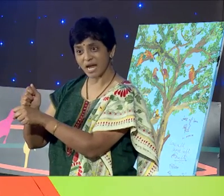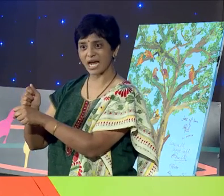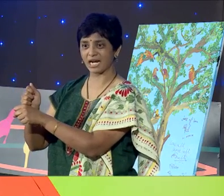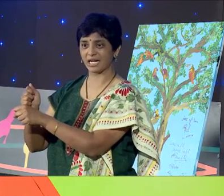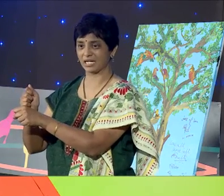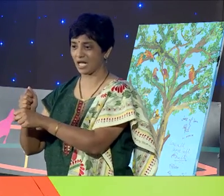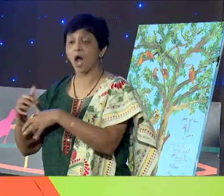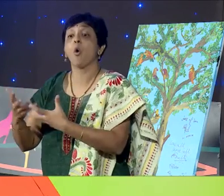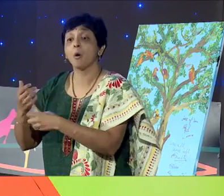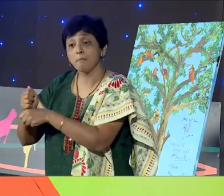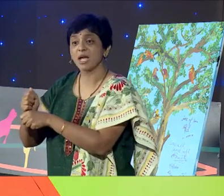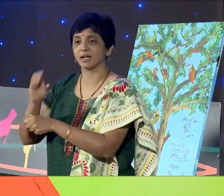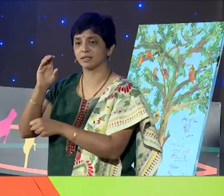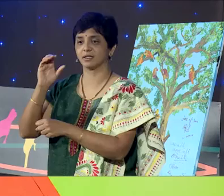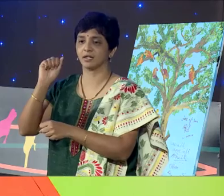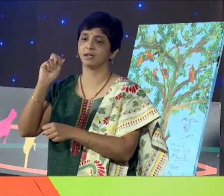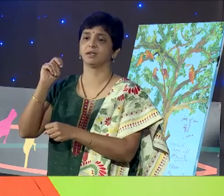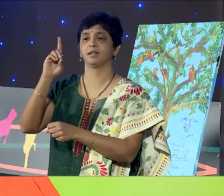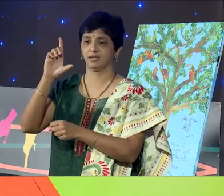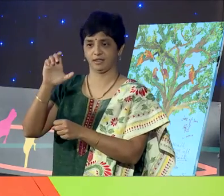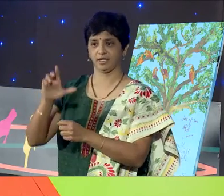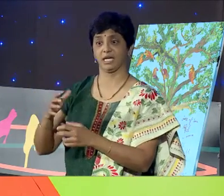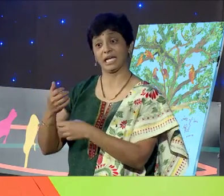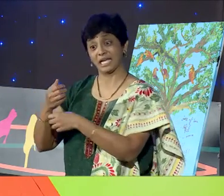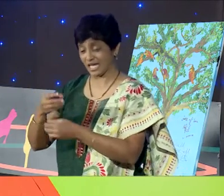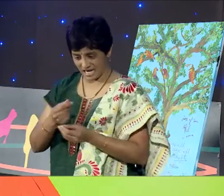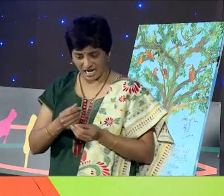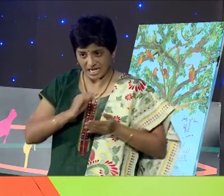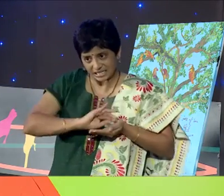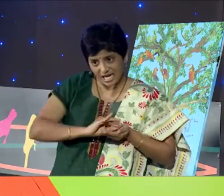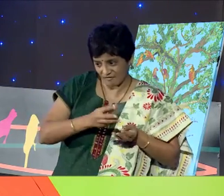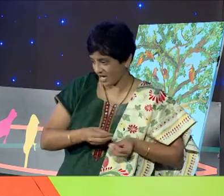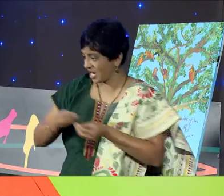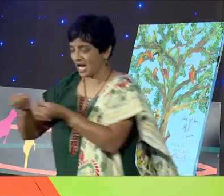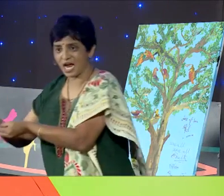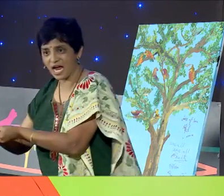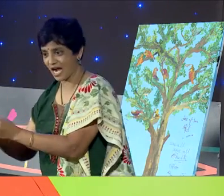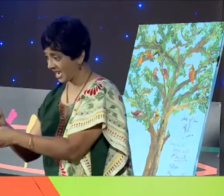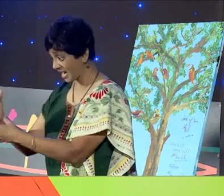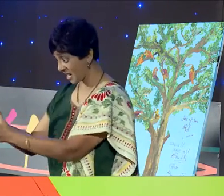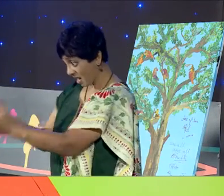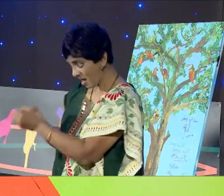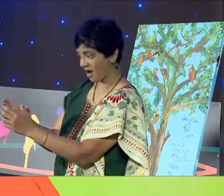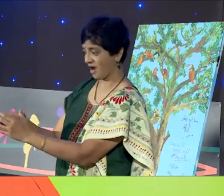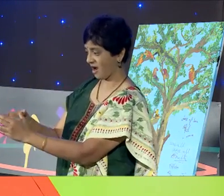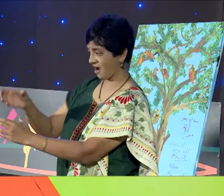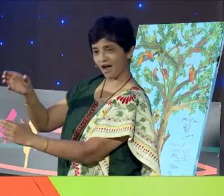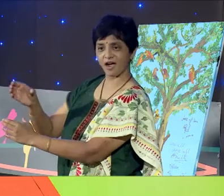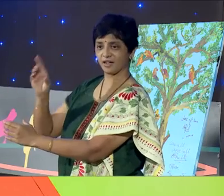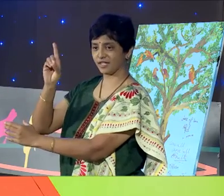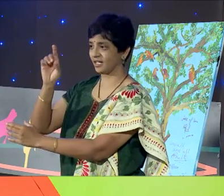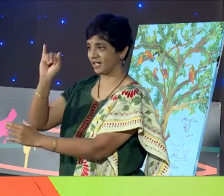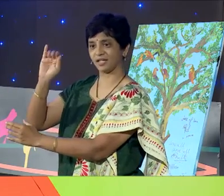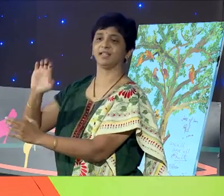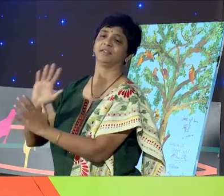पे सनराइज कैंडल की नींव पड़ गई। दिन भर कैंडल बनती, अब बड़ा प्रॉब्लम था कि बेचूं कहाँ, अगर बेचूंगा नहीं तो रोलिंग नहीं